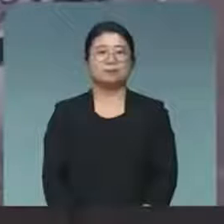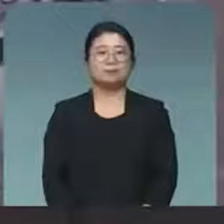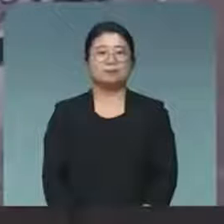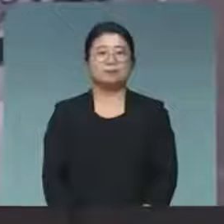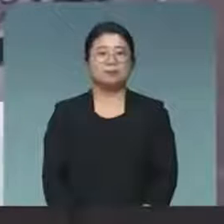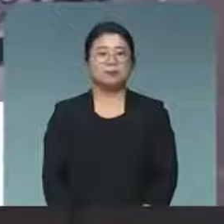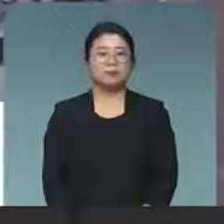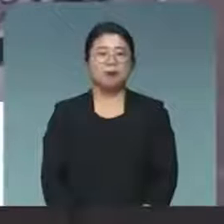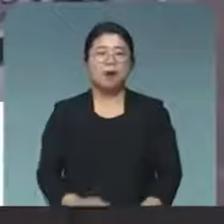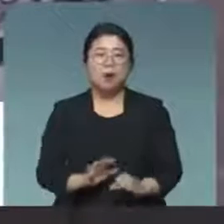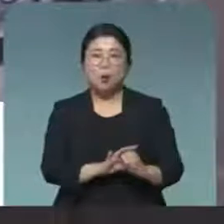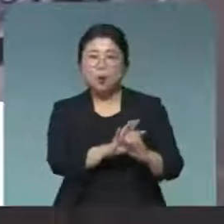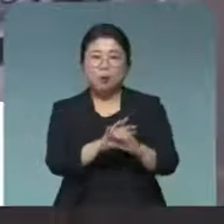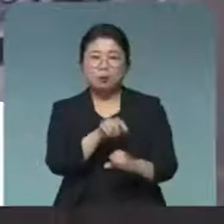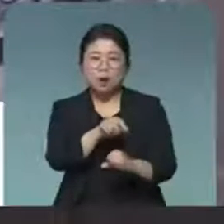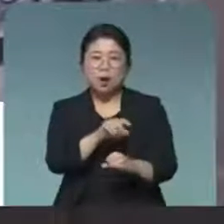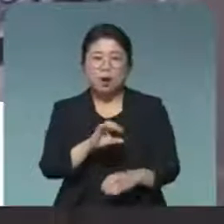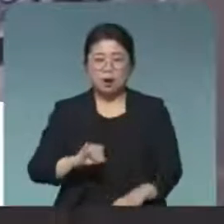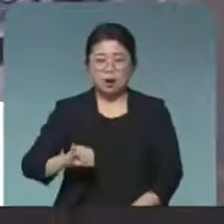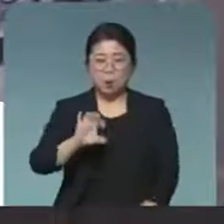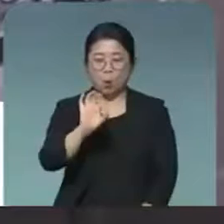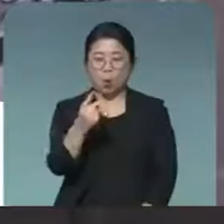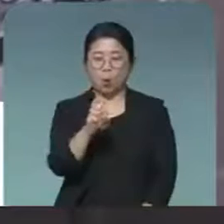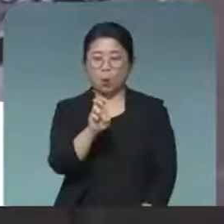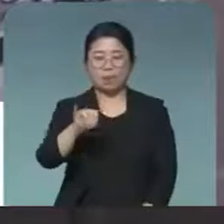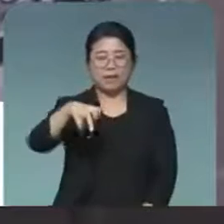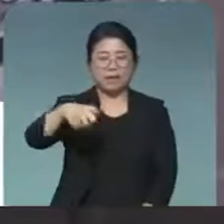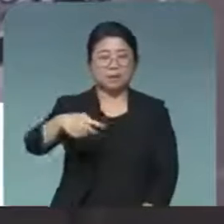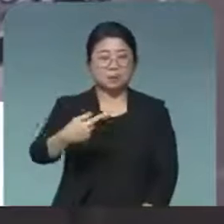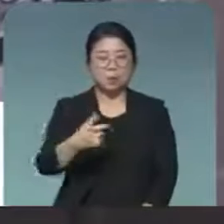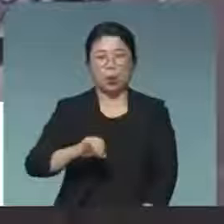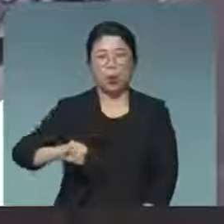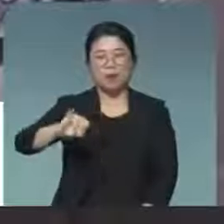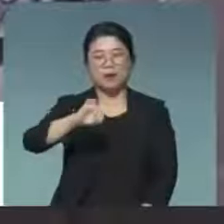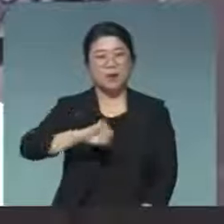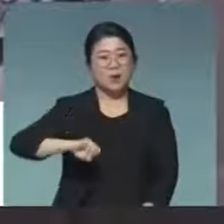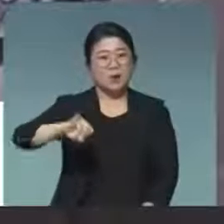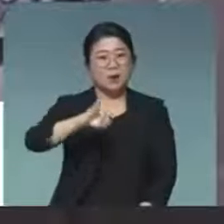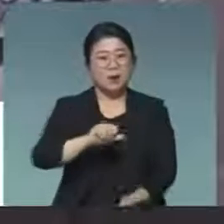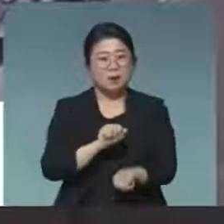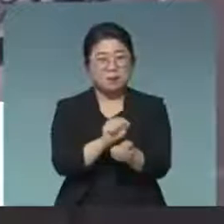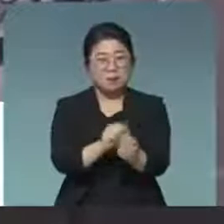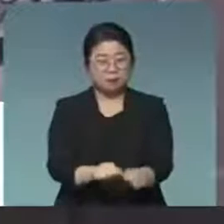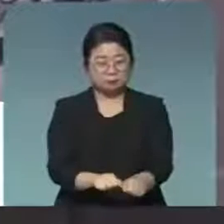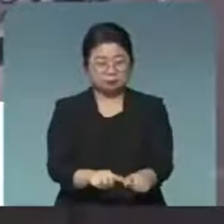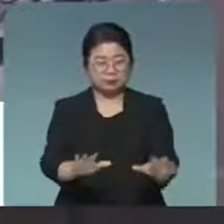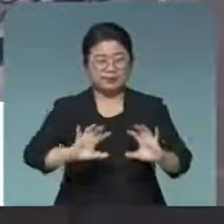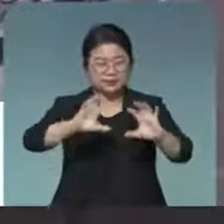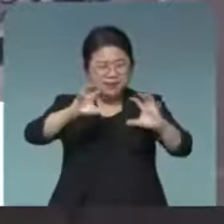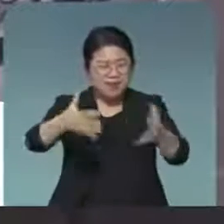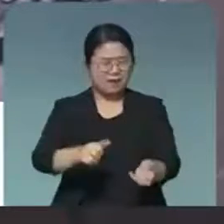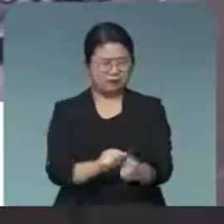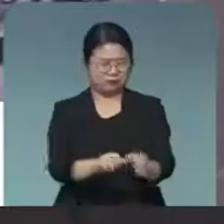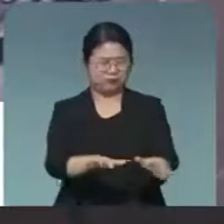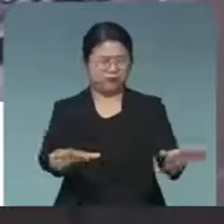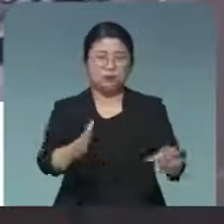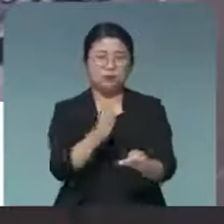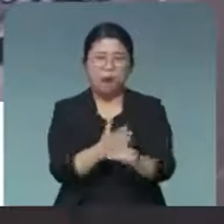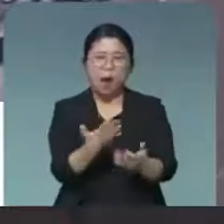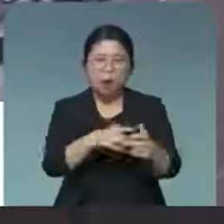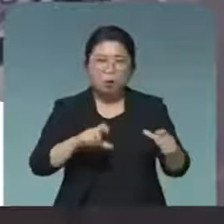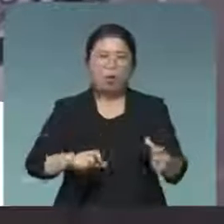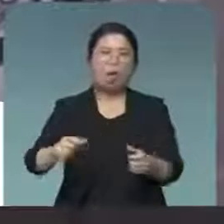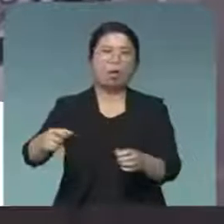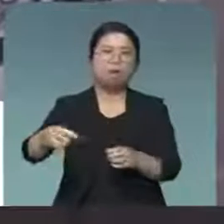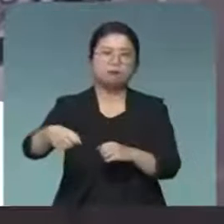코로나19 오미크론 변이 바이러스가 전 세계적으로 확산 중인 가운데 강원도에서도 오미크론 확진자가 늘어나고